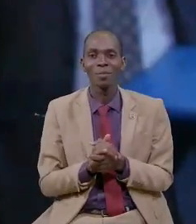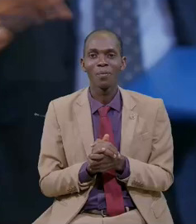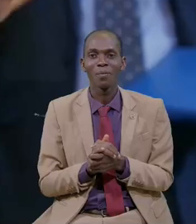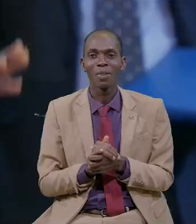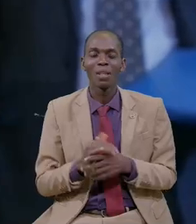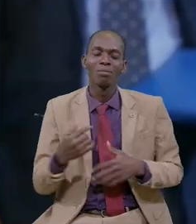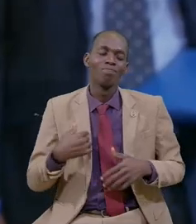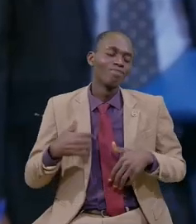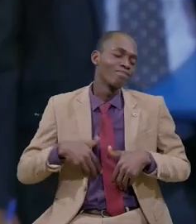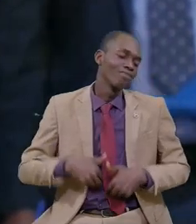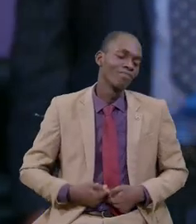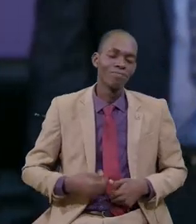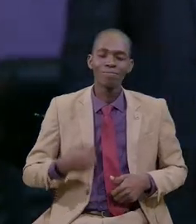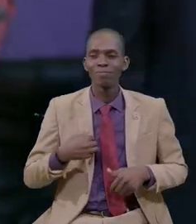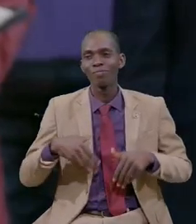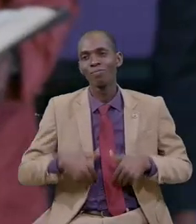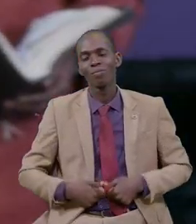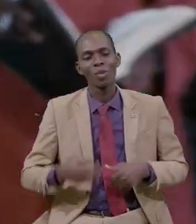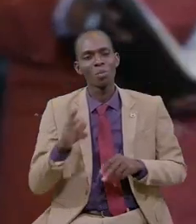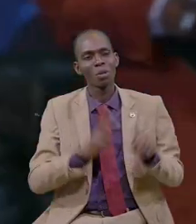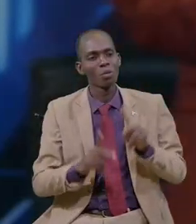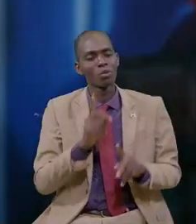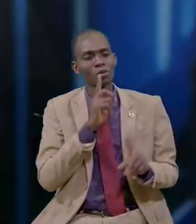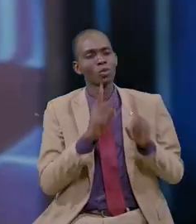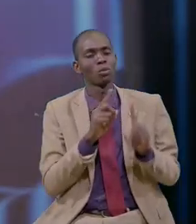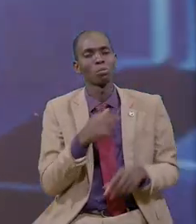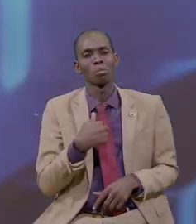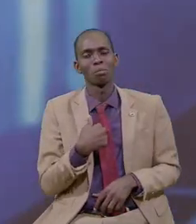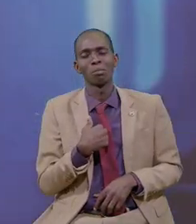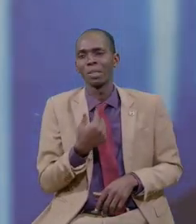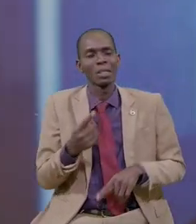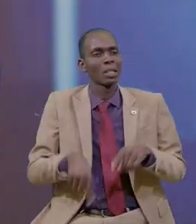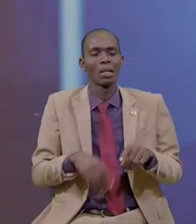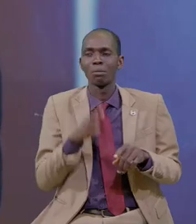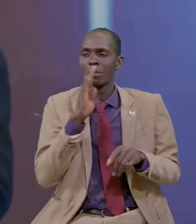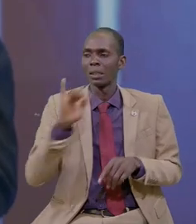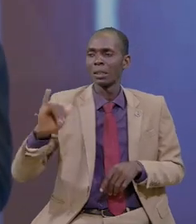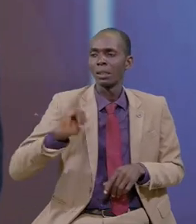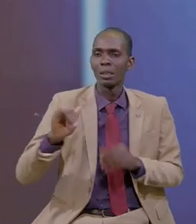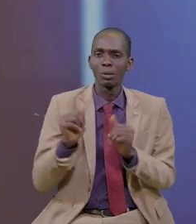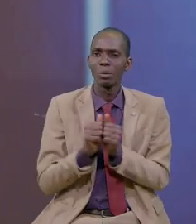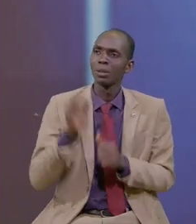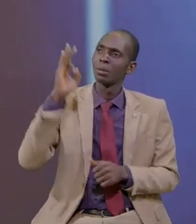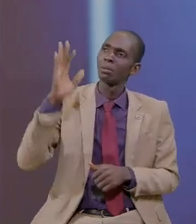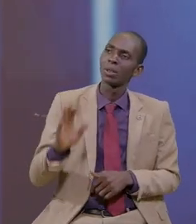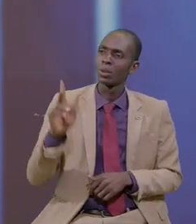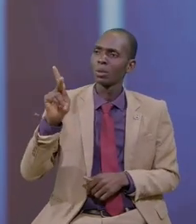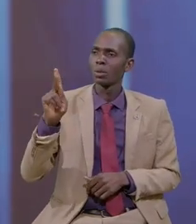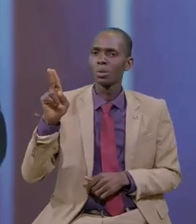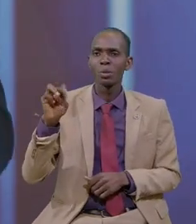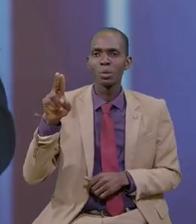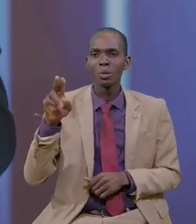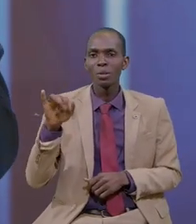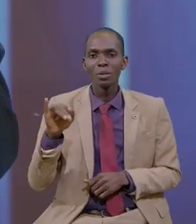Je suis fatigué de ceux qui disent, je ne peux pas être comme le pasteur Koumoui. Ah ah!